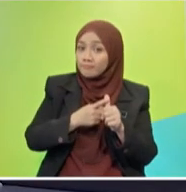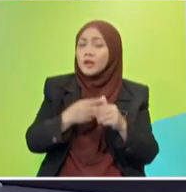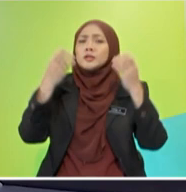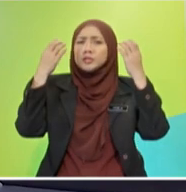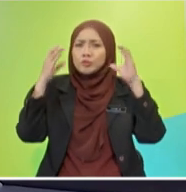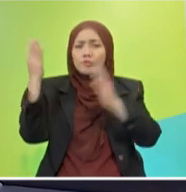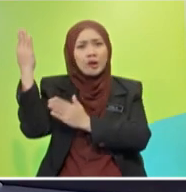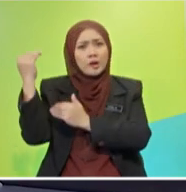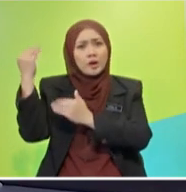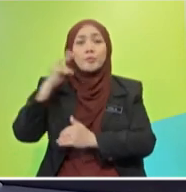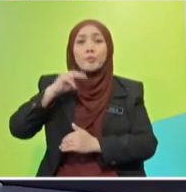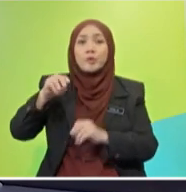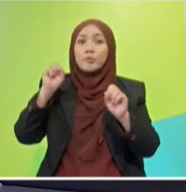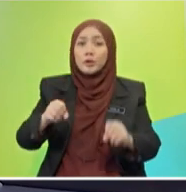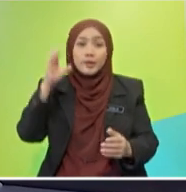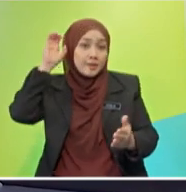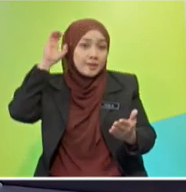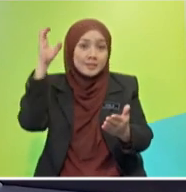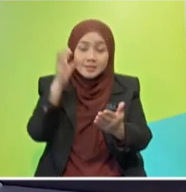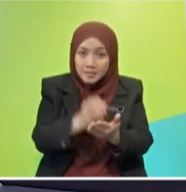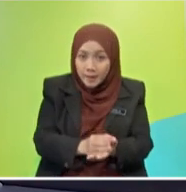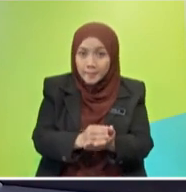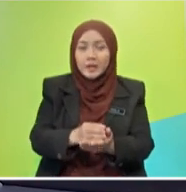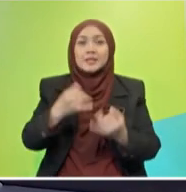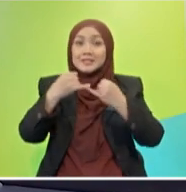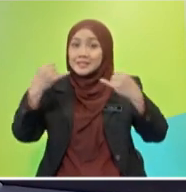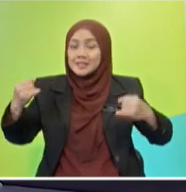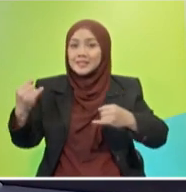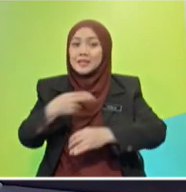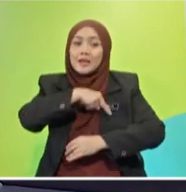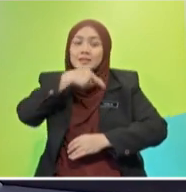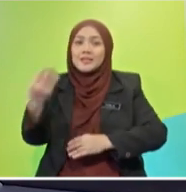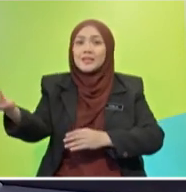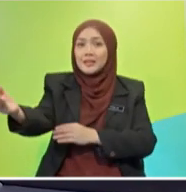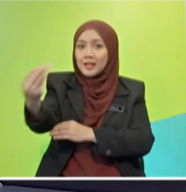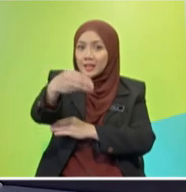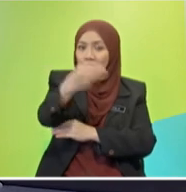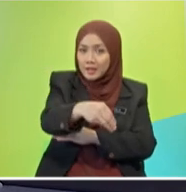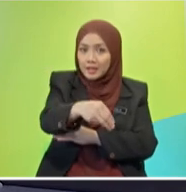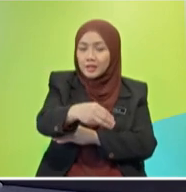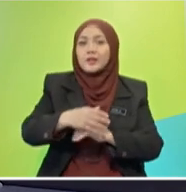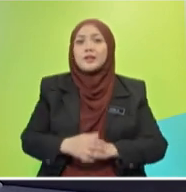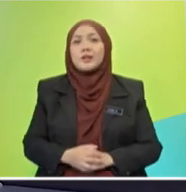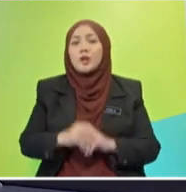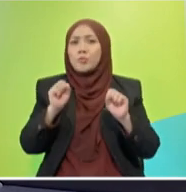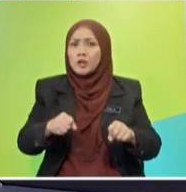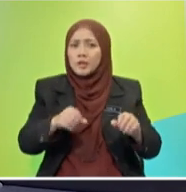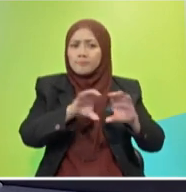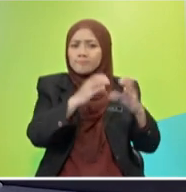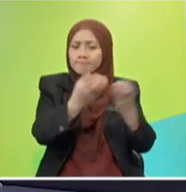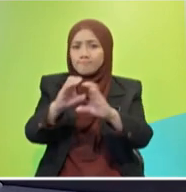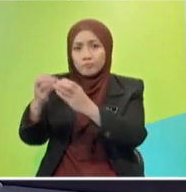mengecam jenis hasil tanaman kedua murid-murid boleh menuai mengikut indikator kematangan hasil